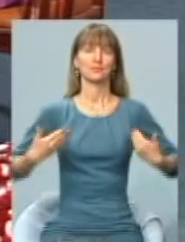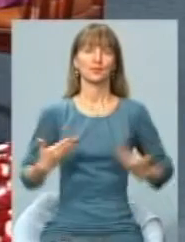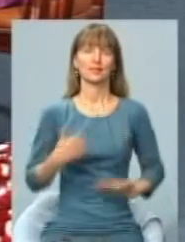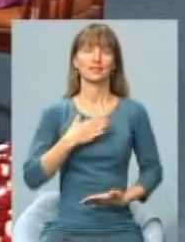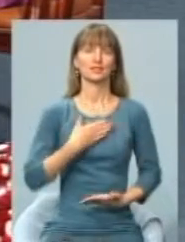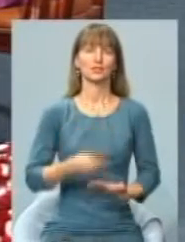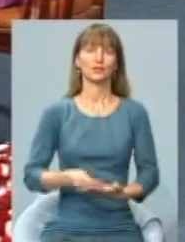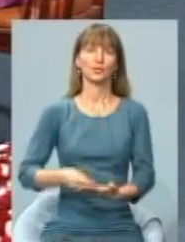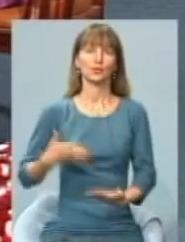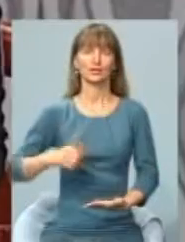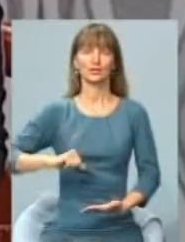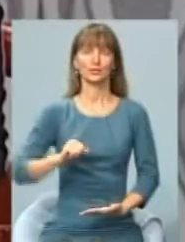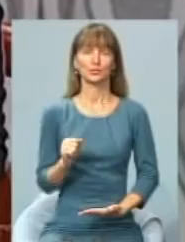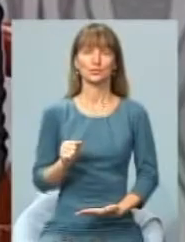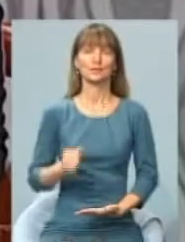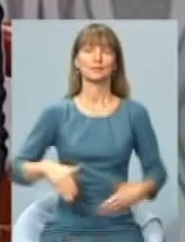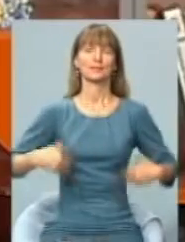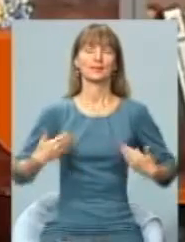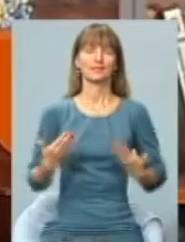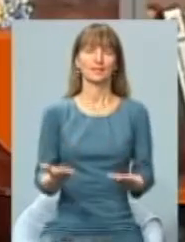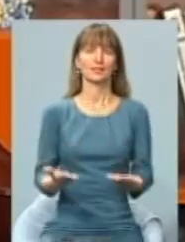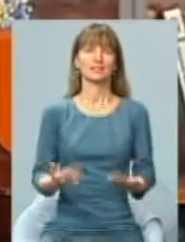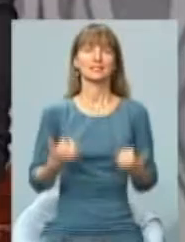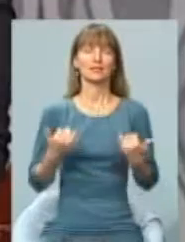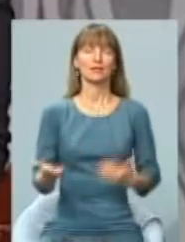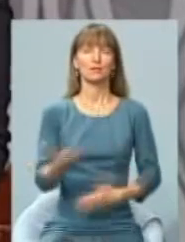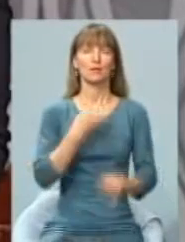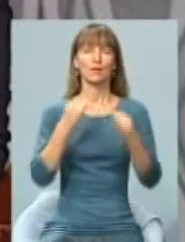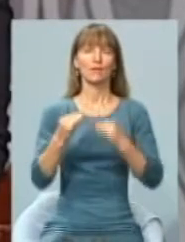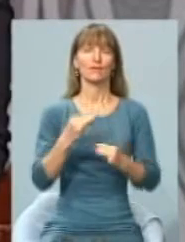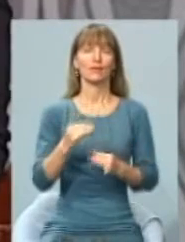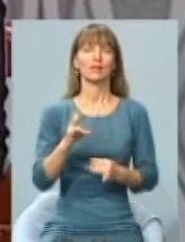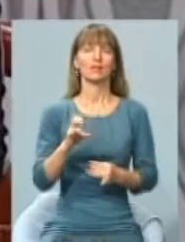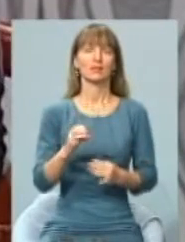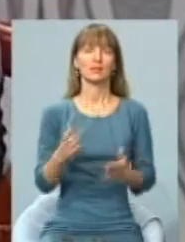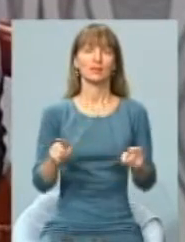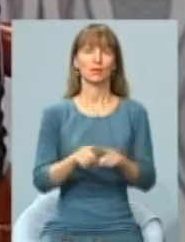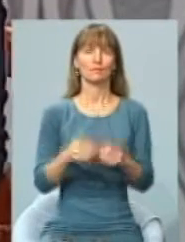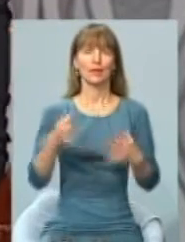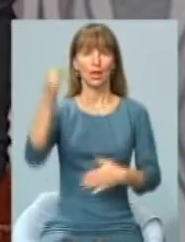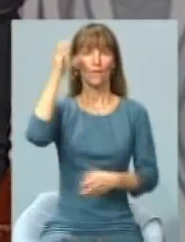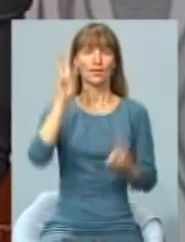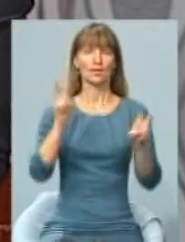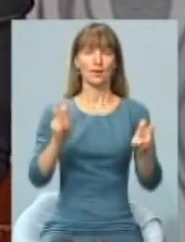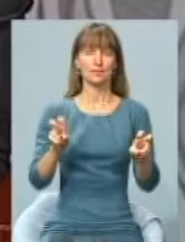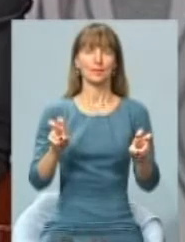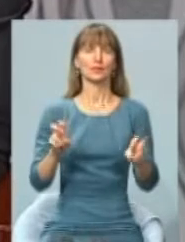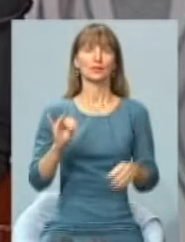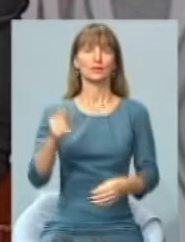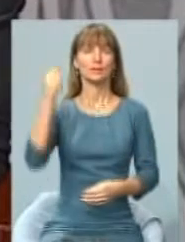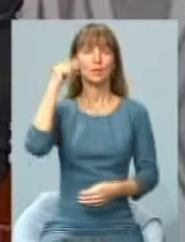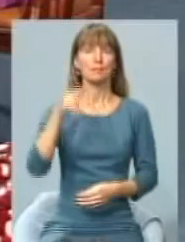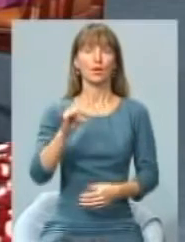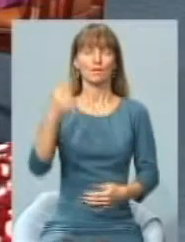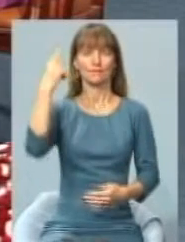Привіт, наші дорогі друзі! Привіт! Сьогодні ми поговоримо на таку більш наукову тематику, ну і, власне, дізнаємося